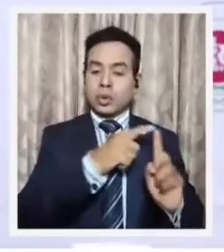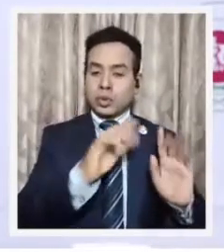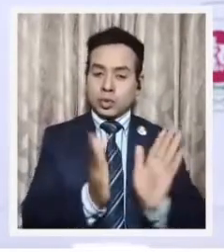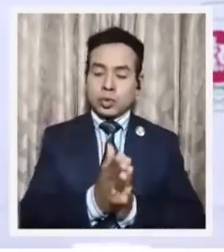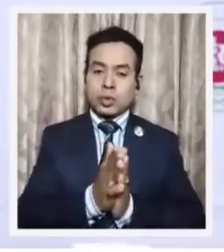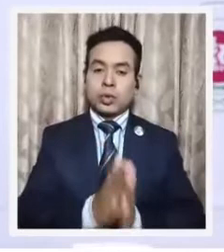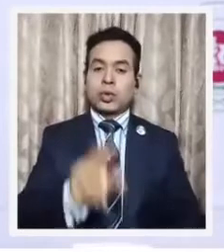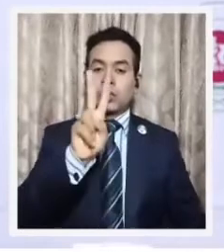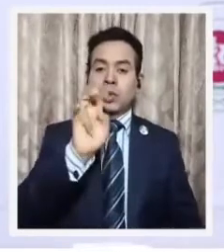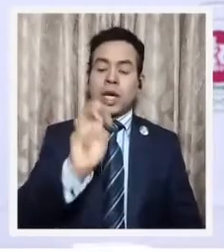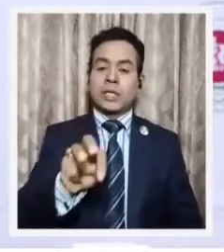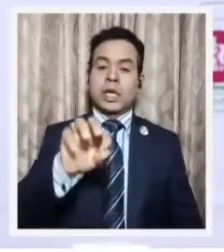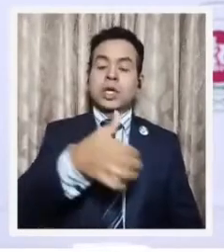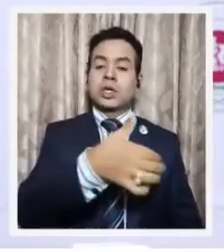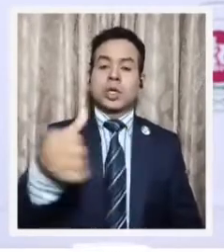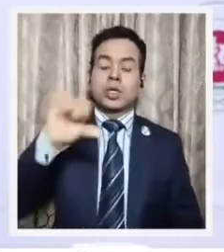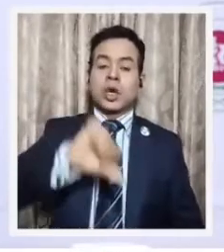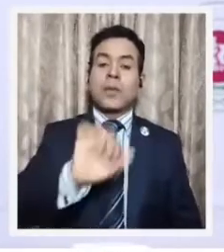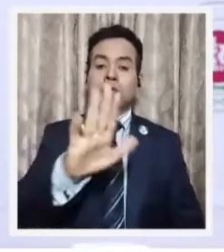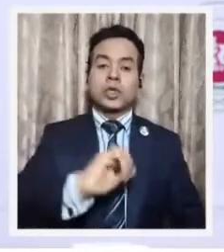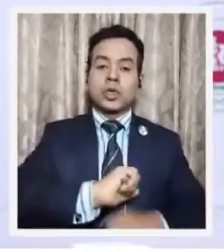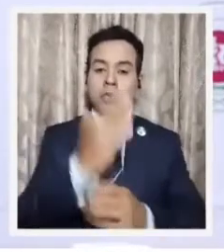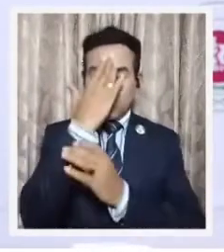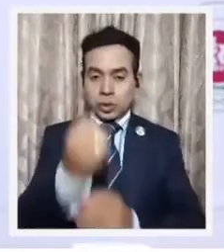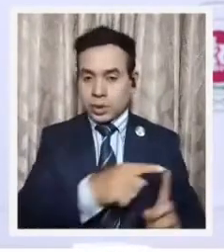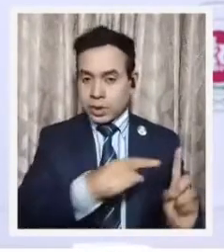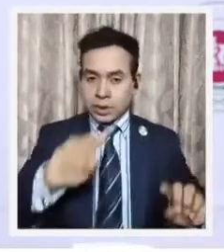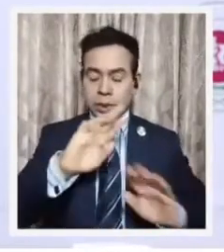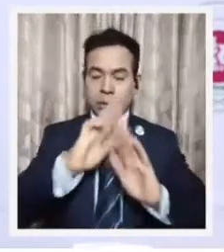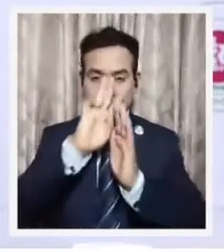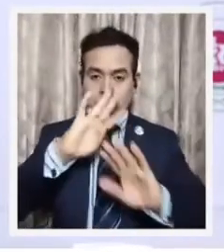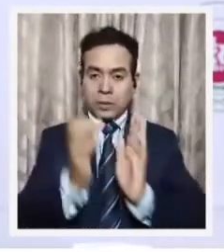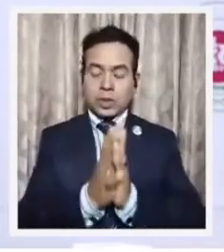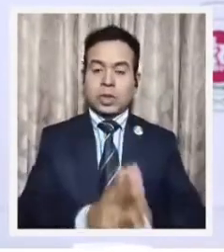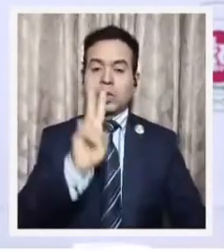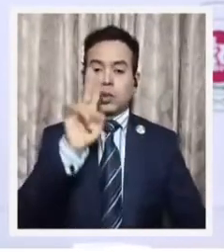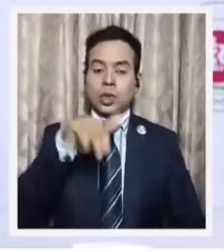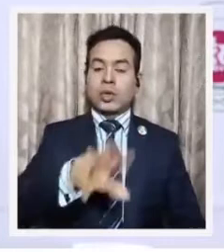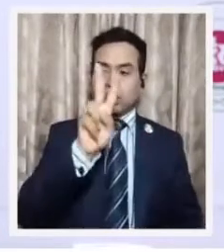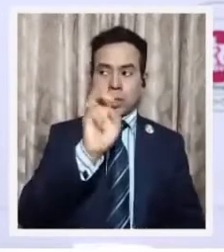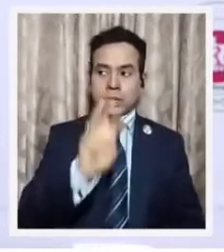জানান অধিদপ্তরের অতিরিক্ত মহাপরিচালক অধ্যাপক ডাক্তার নাসিমা সুলতানা।